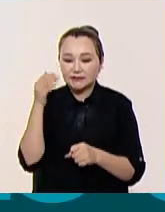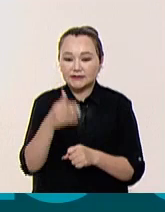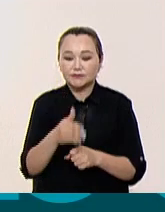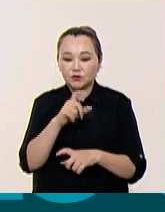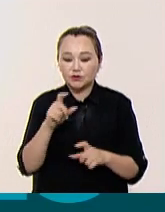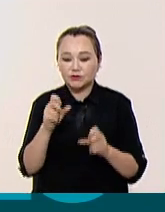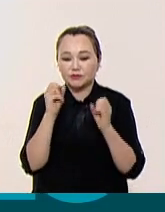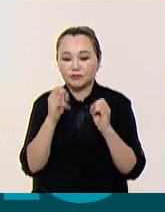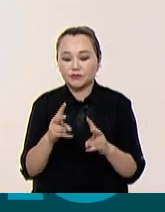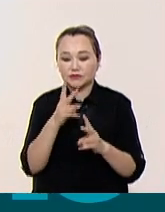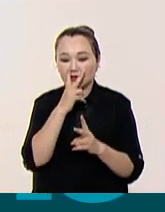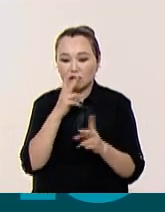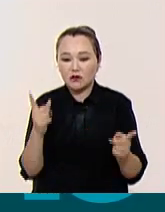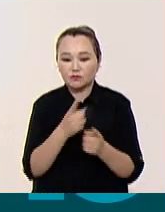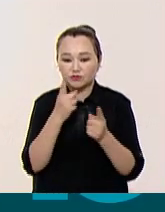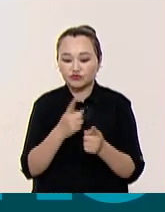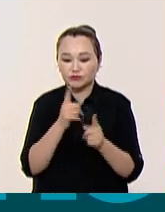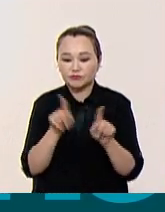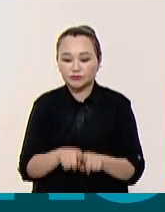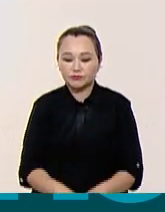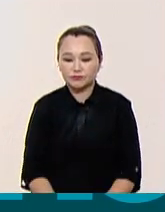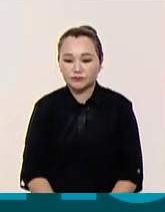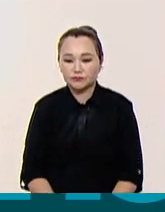бару қалыпты көрініске айналғандай.